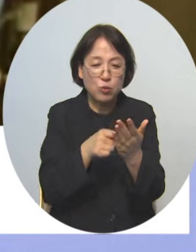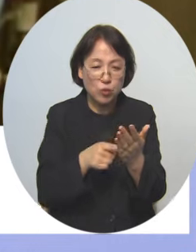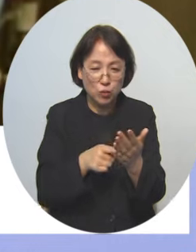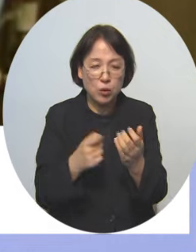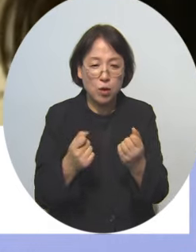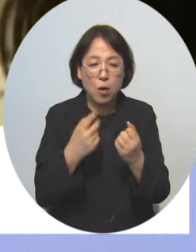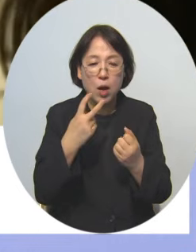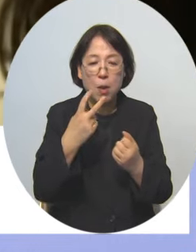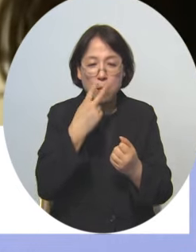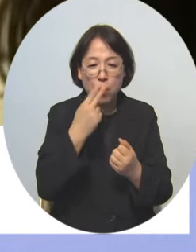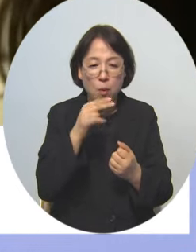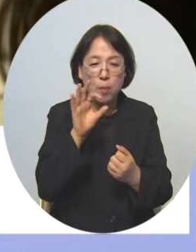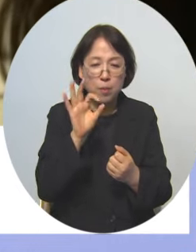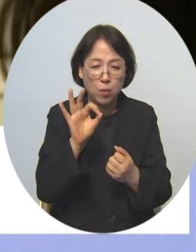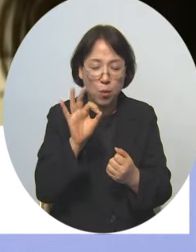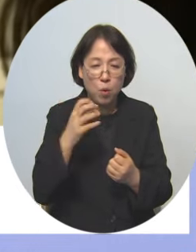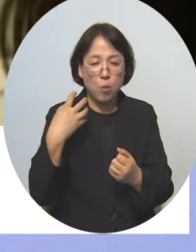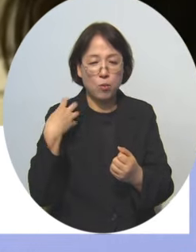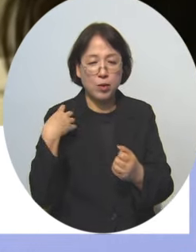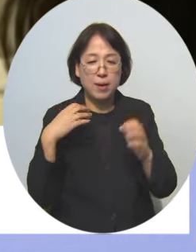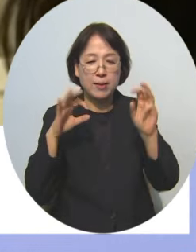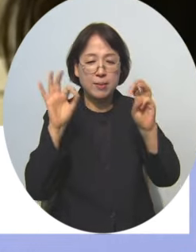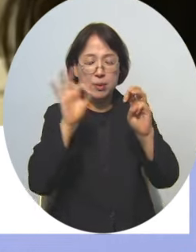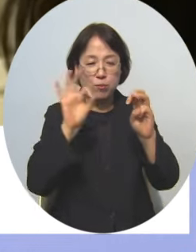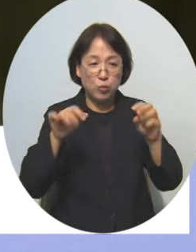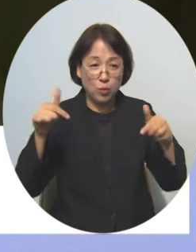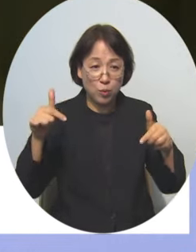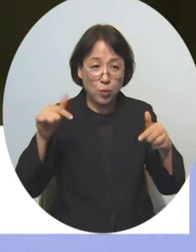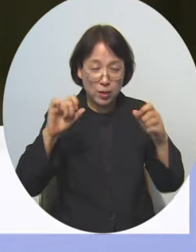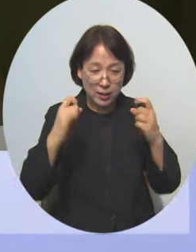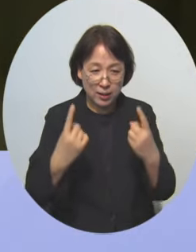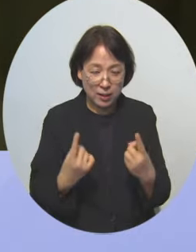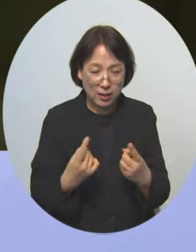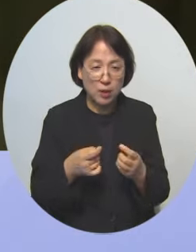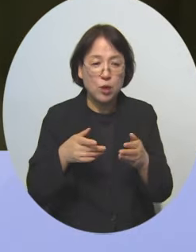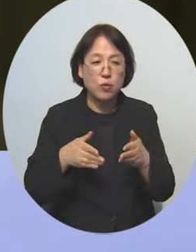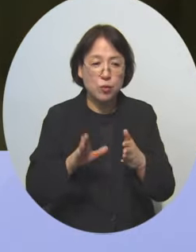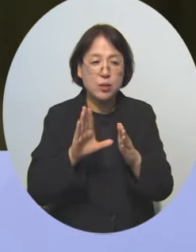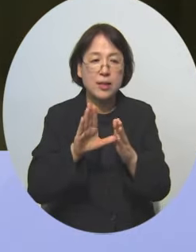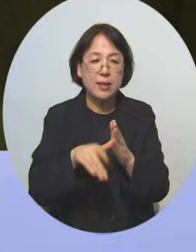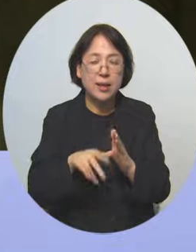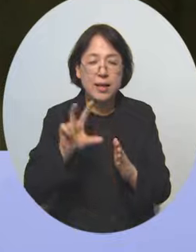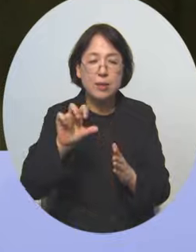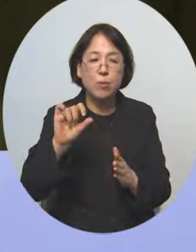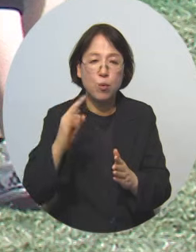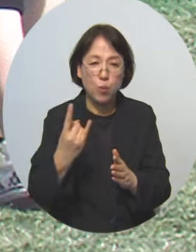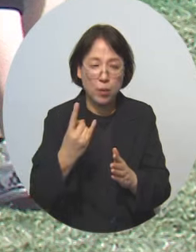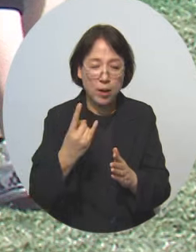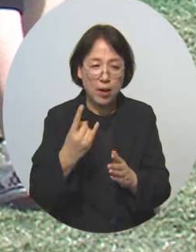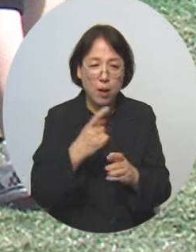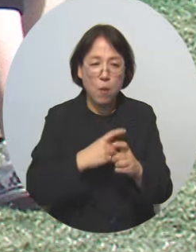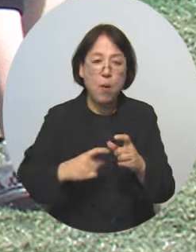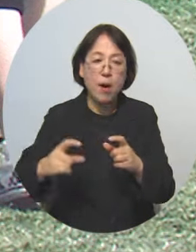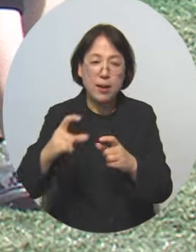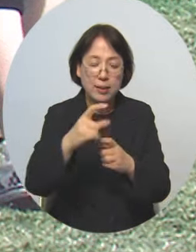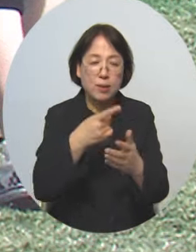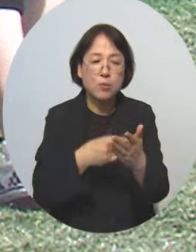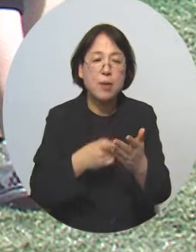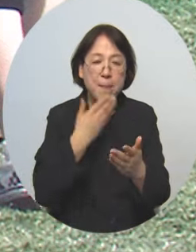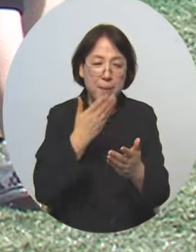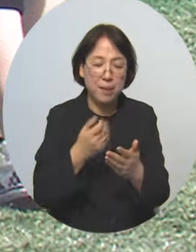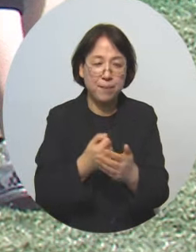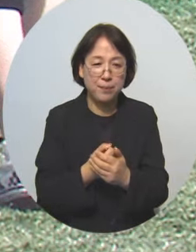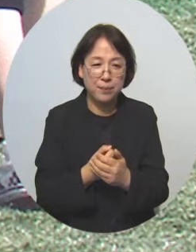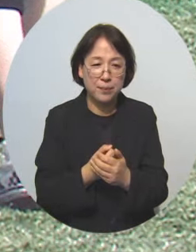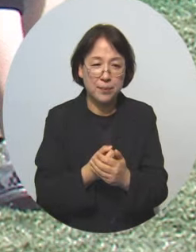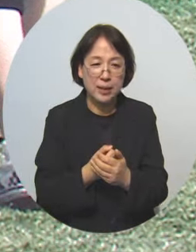인하하고 난임 시술 지원을 기존 여성 1인당에서 출산당 25회로 확대합니다. 뿐만 아니라 난임